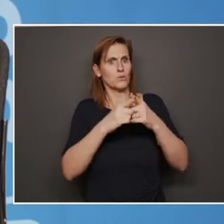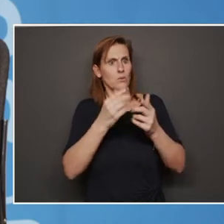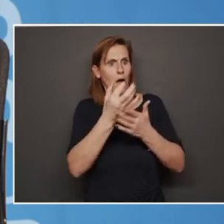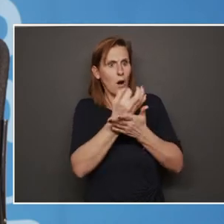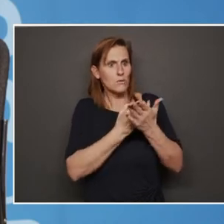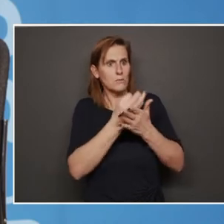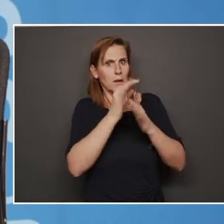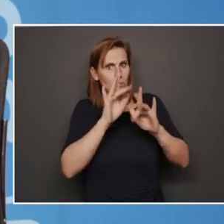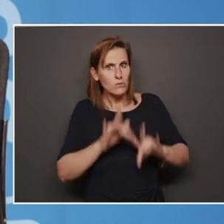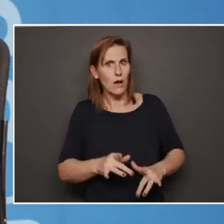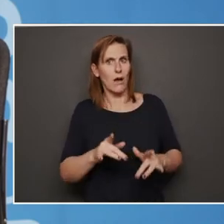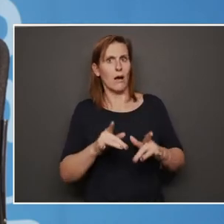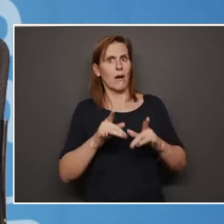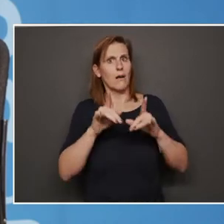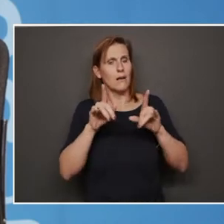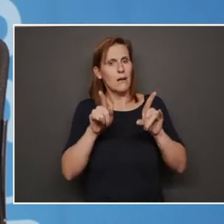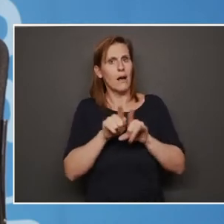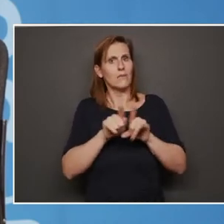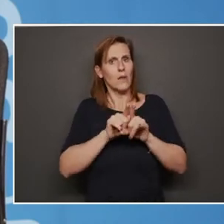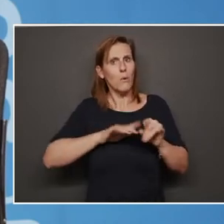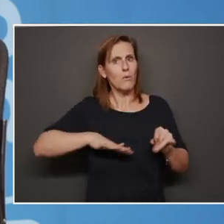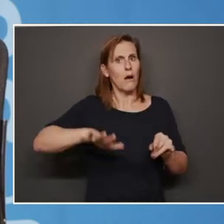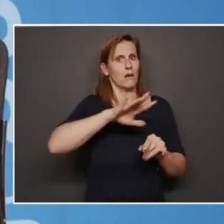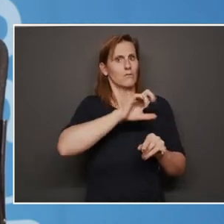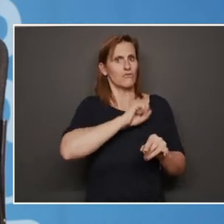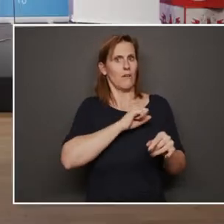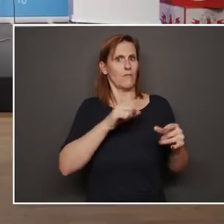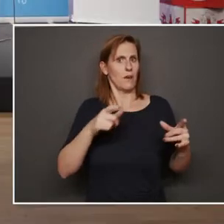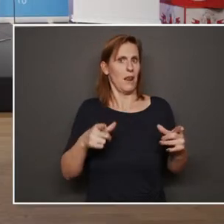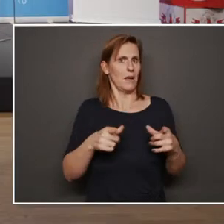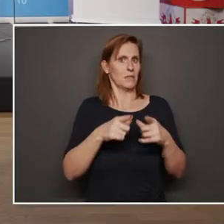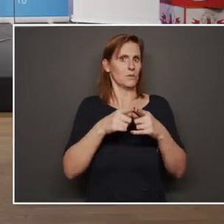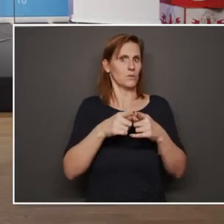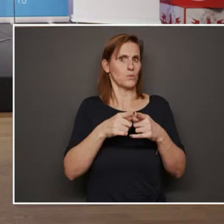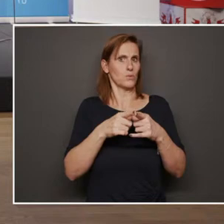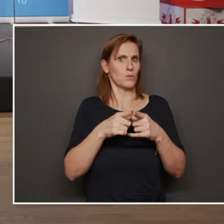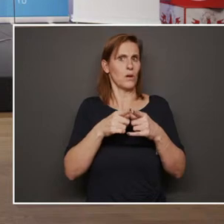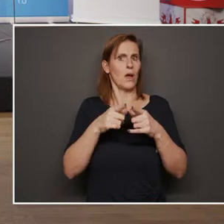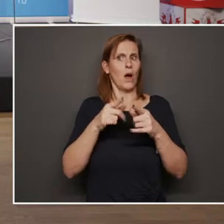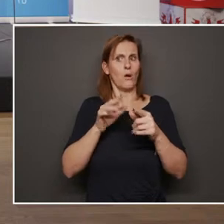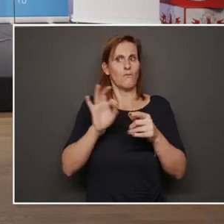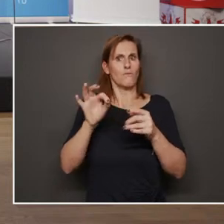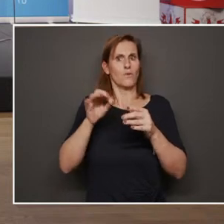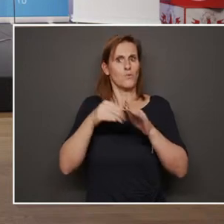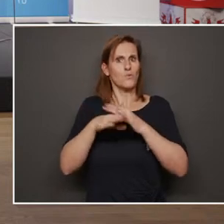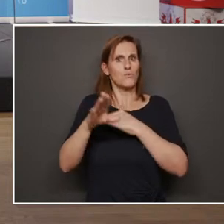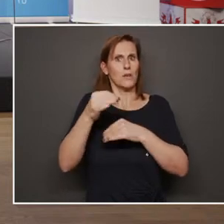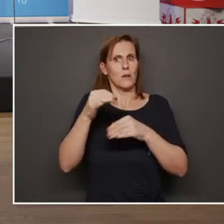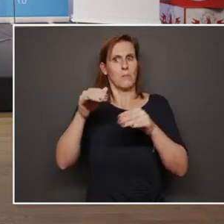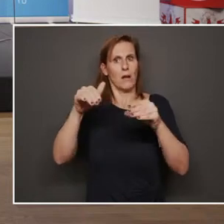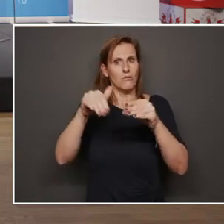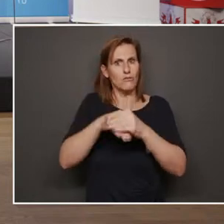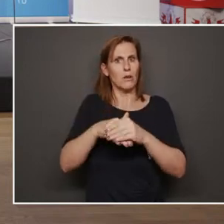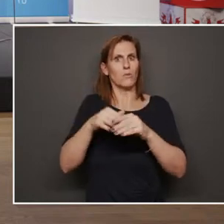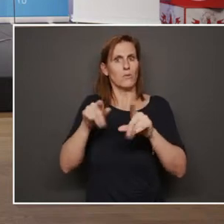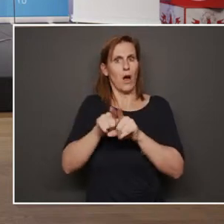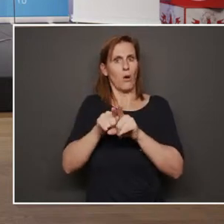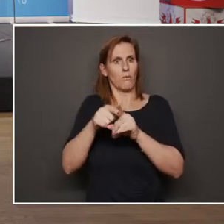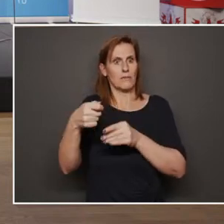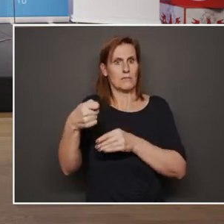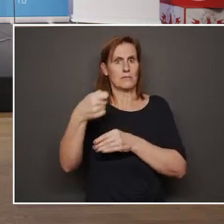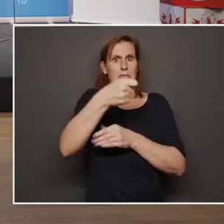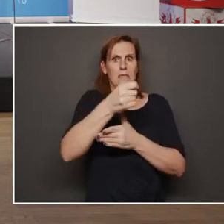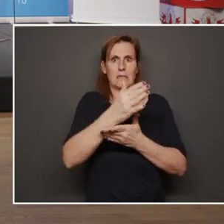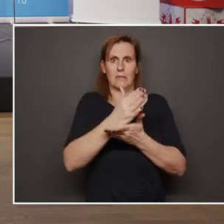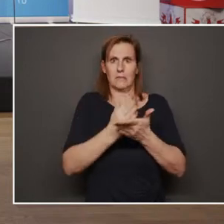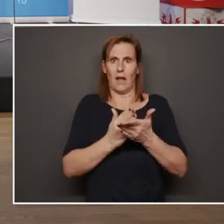es durchaus auch eine Leistung von dem Unternehmen ist, wenn er jemanden anstellt mit einer Teilqualifikation. Aber